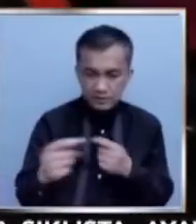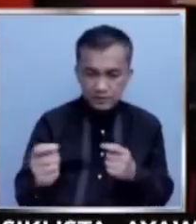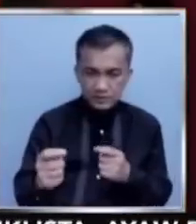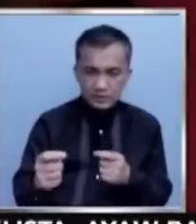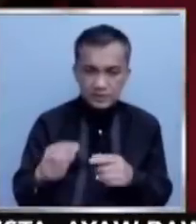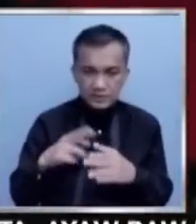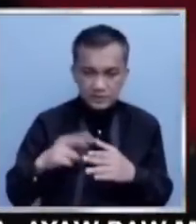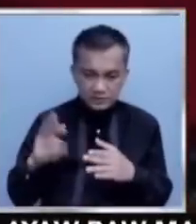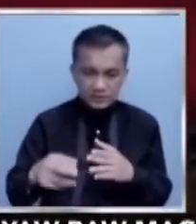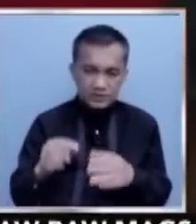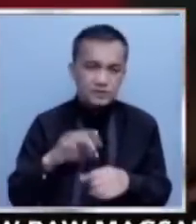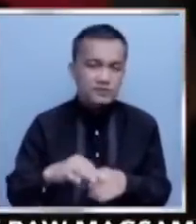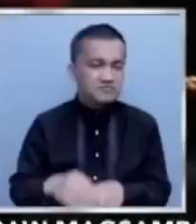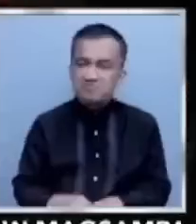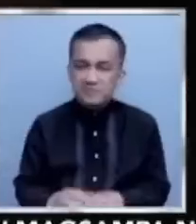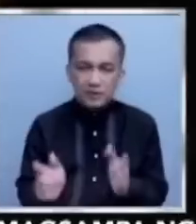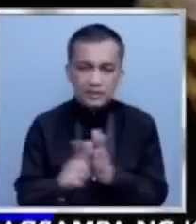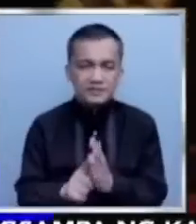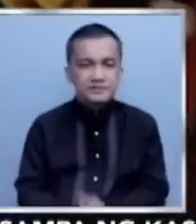ng eleksyon.